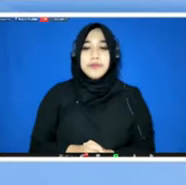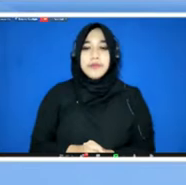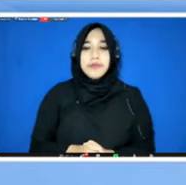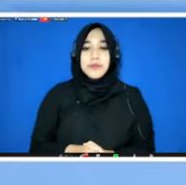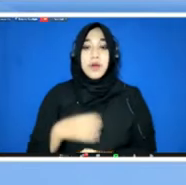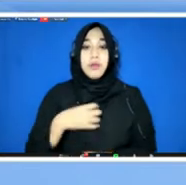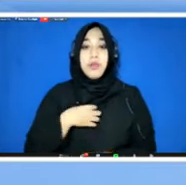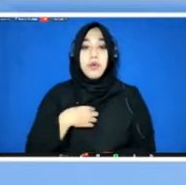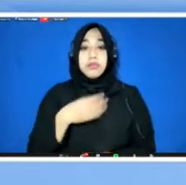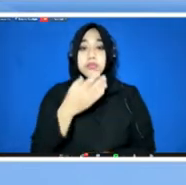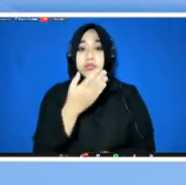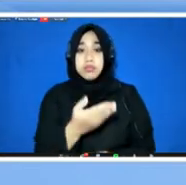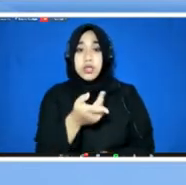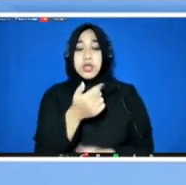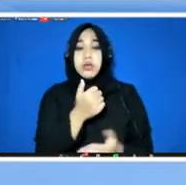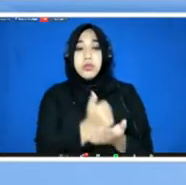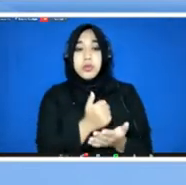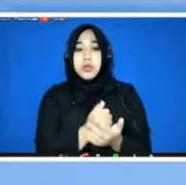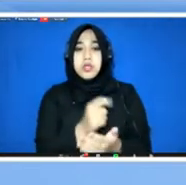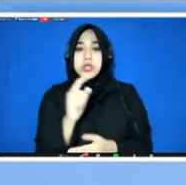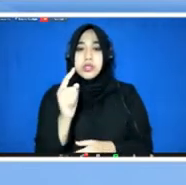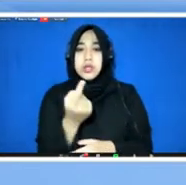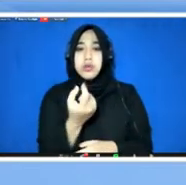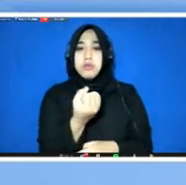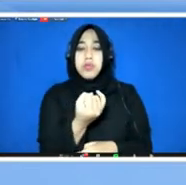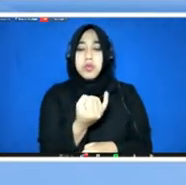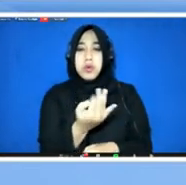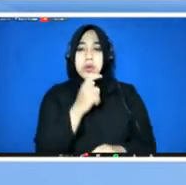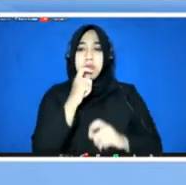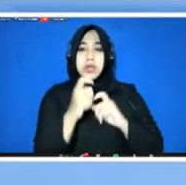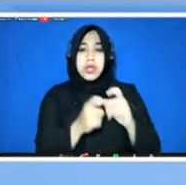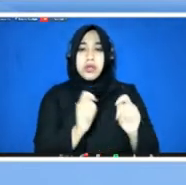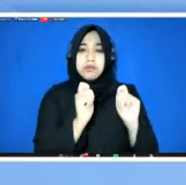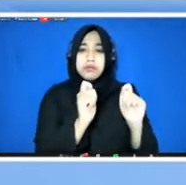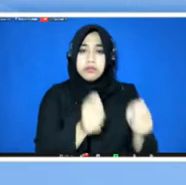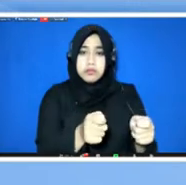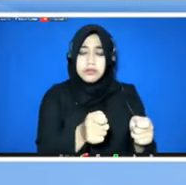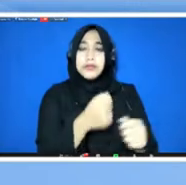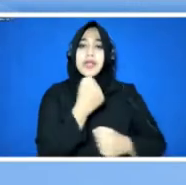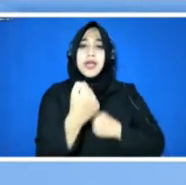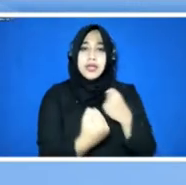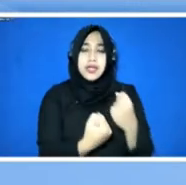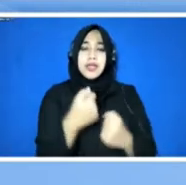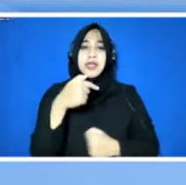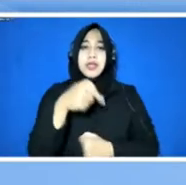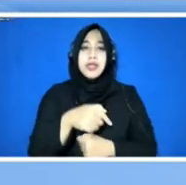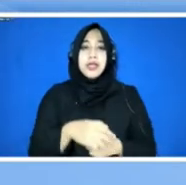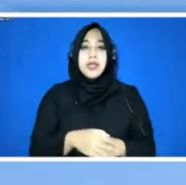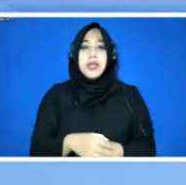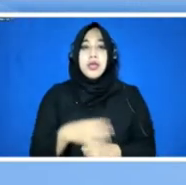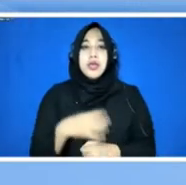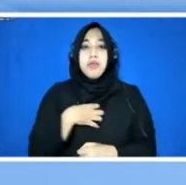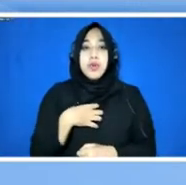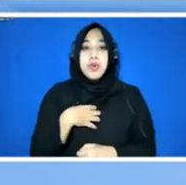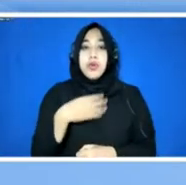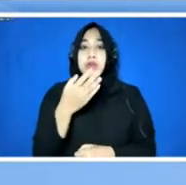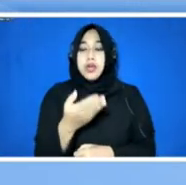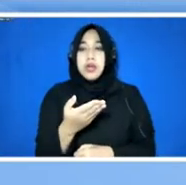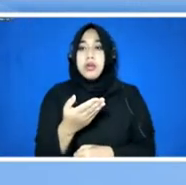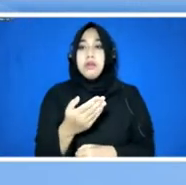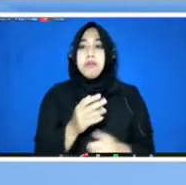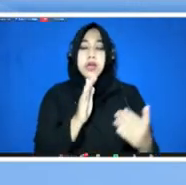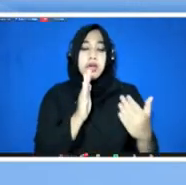Menurut Anda, ini adalah salah satu dan beberapa pertanyaan yang diajukan dalam kegiatan ini. Menurut Anda,